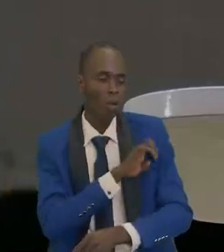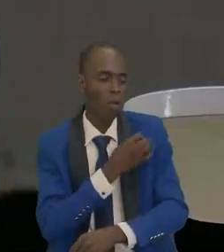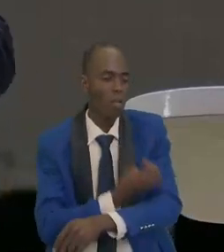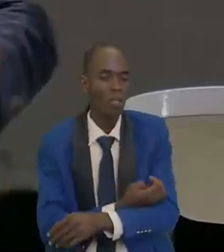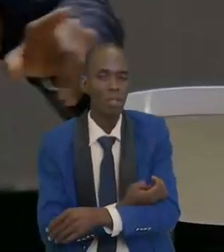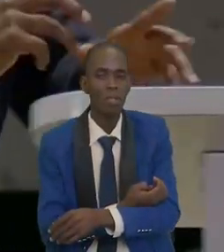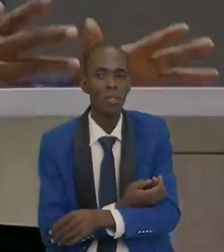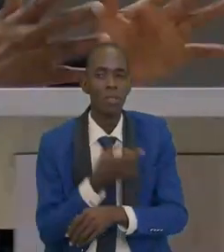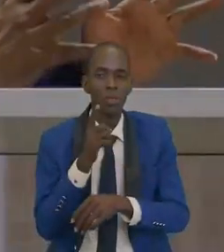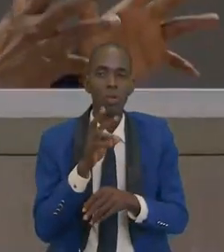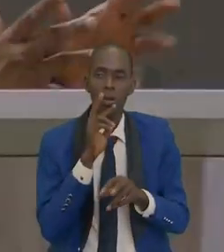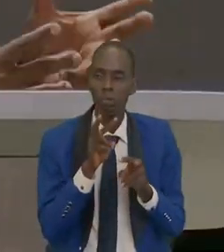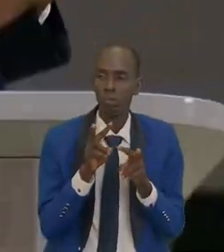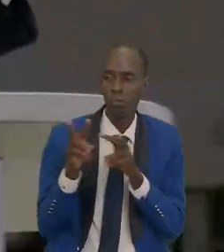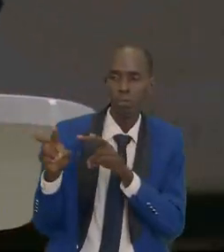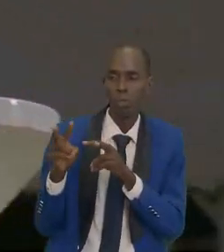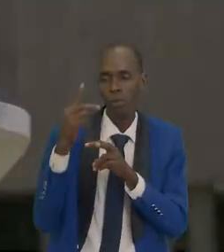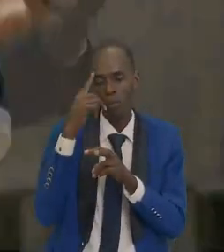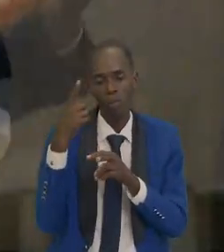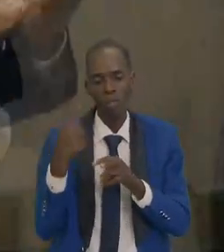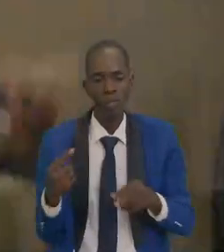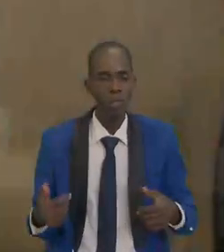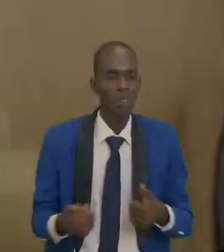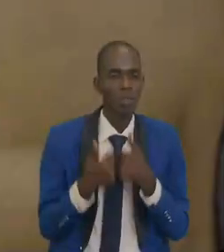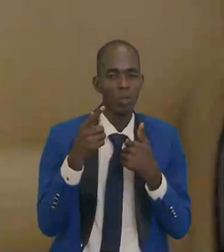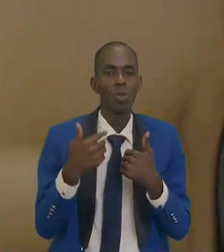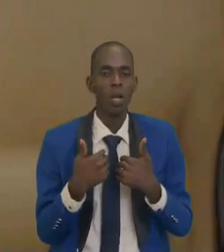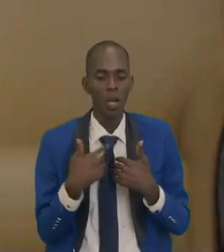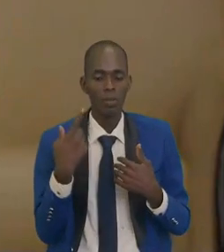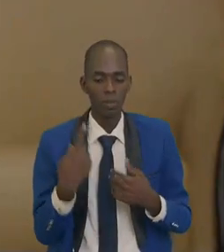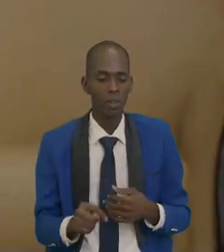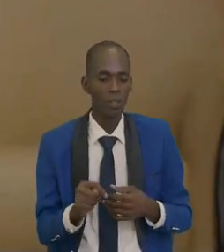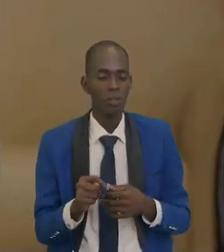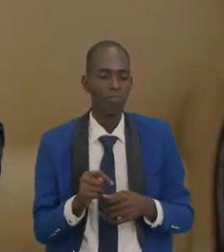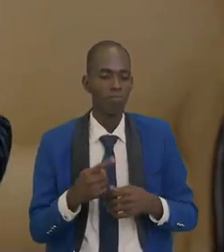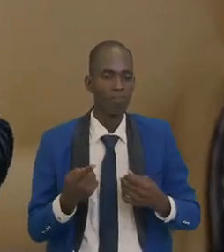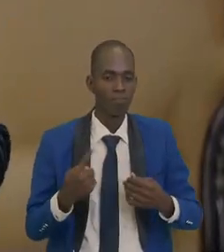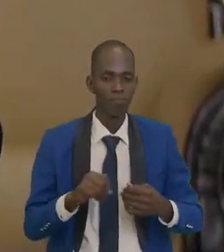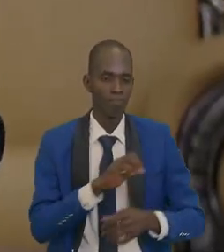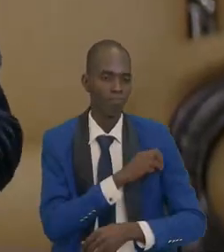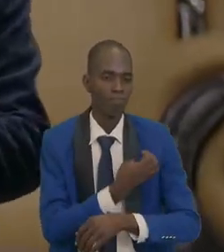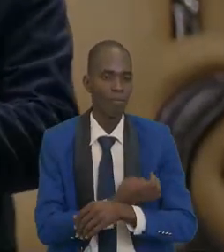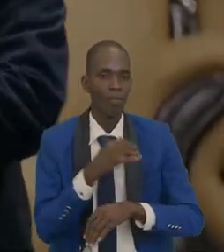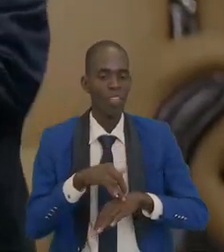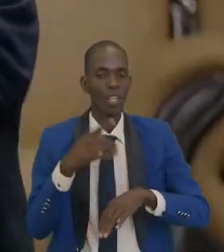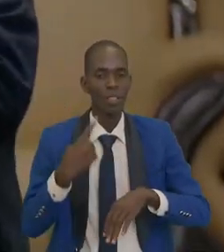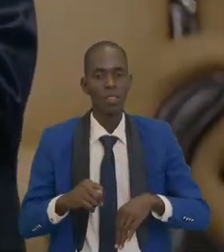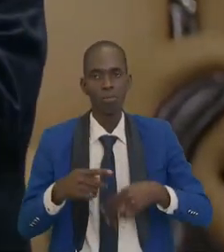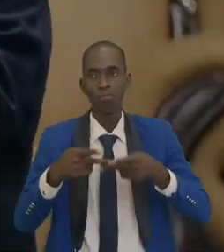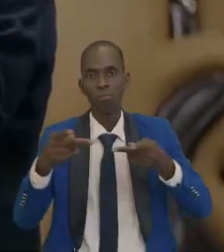Quand nous regardons et suivons les matchs, voyez l'énergie dans le stade.